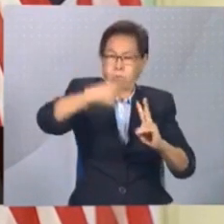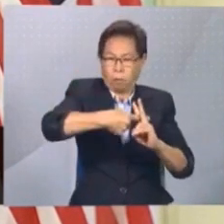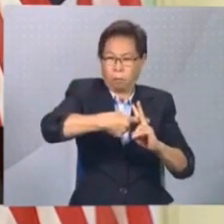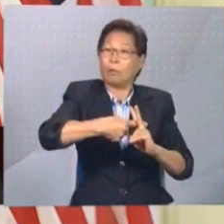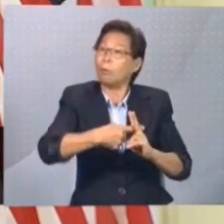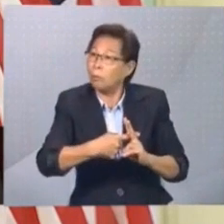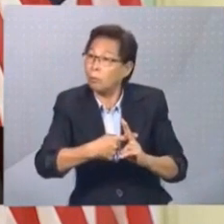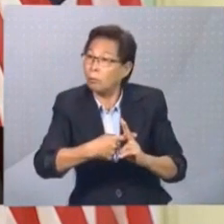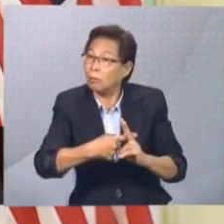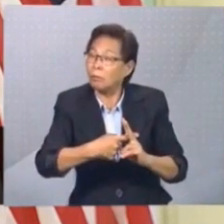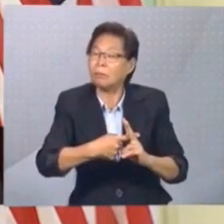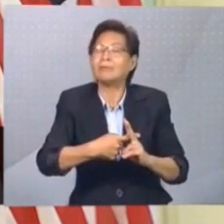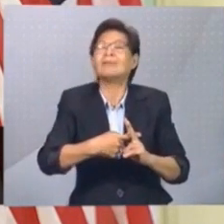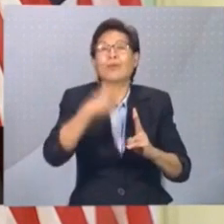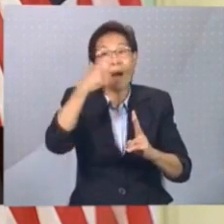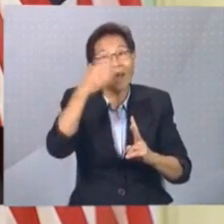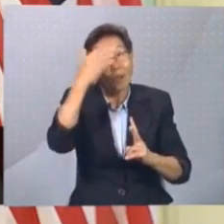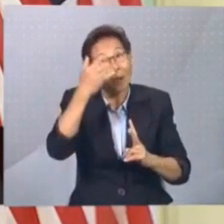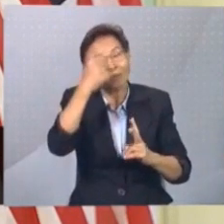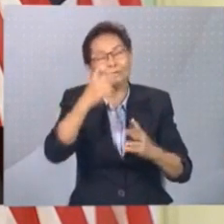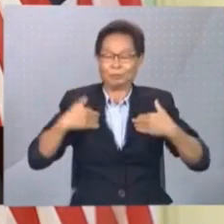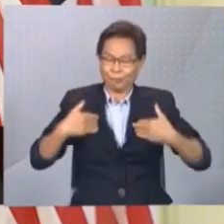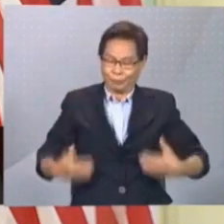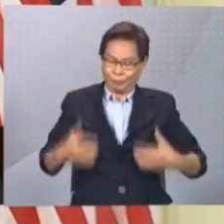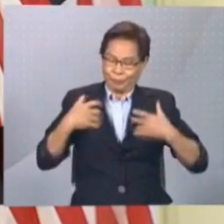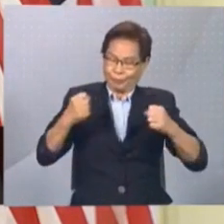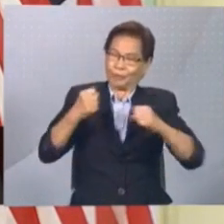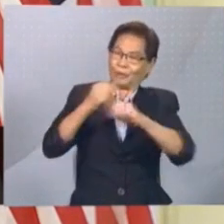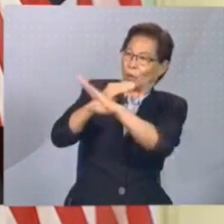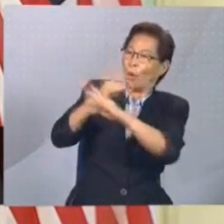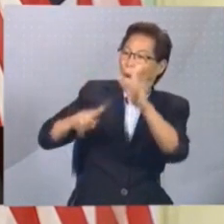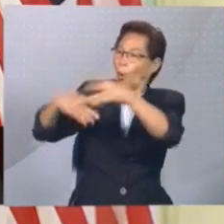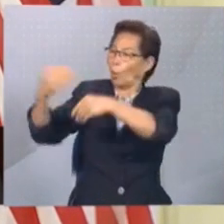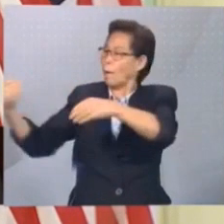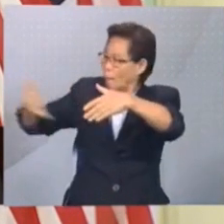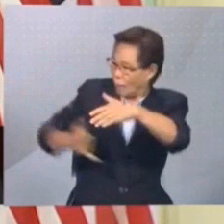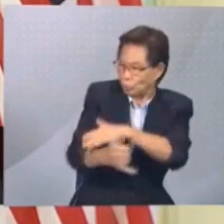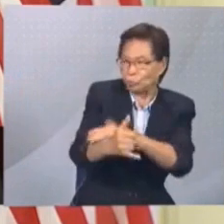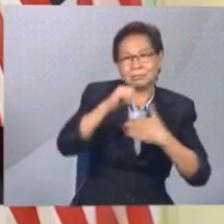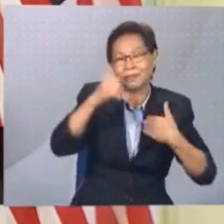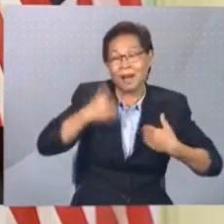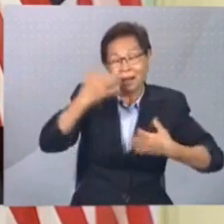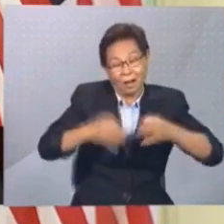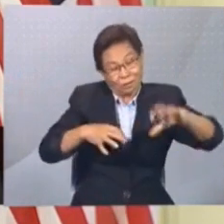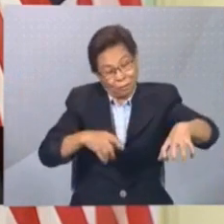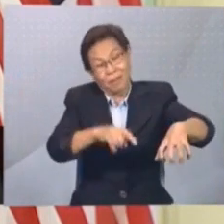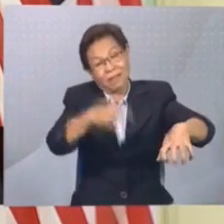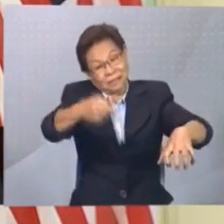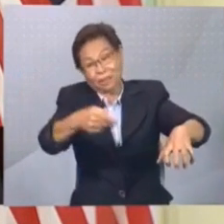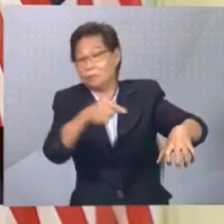kesihatan mereka dilindungi supaya tidak ada kemasukan daripada orang luar. Bagi kalau kawasan mereka hijau, dianggap sebagai